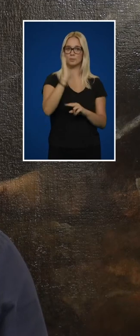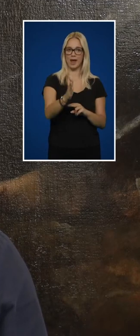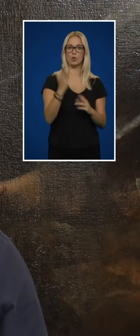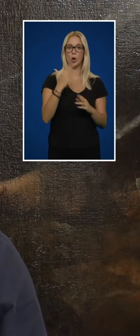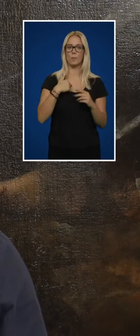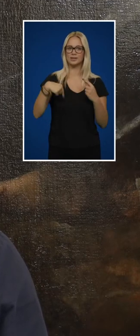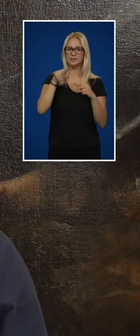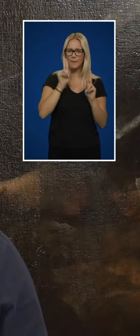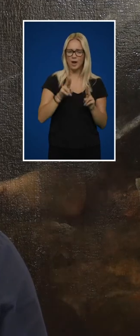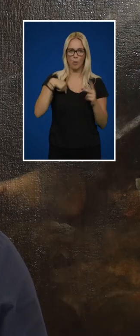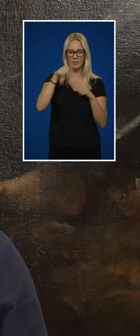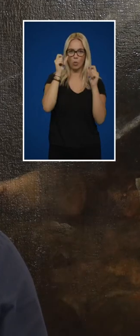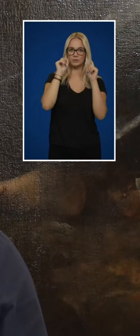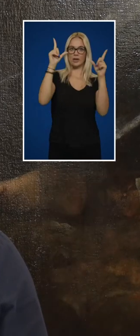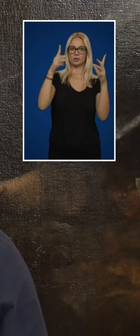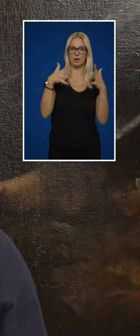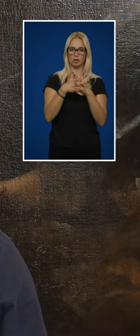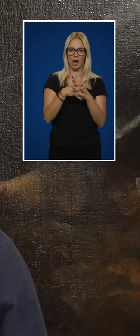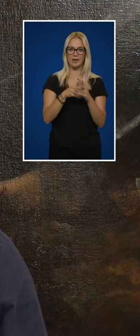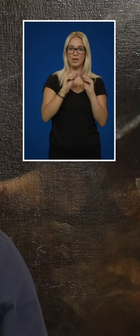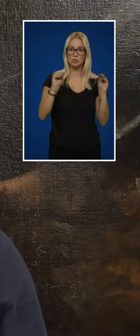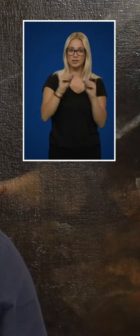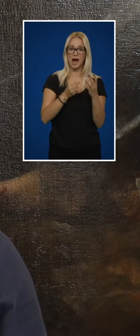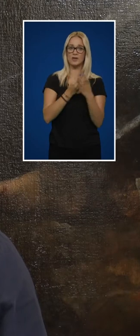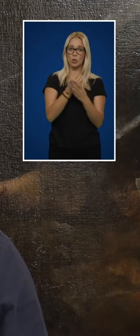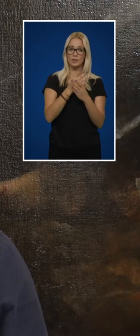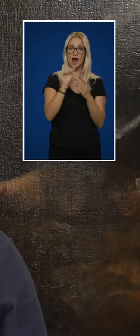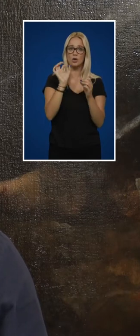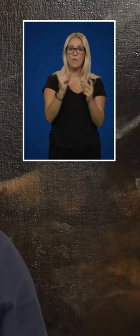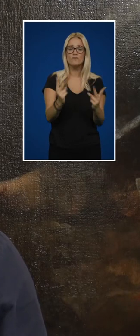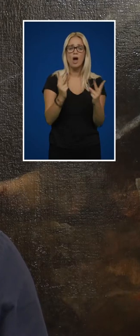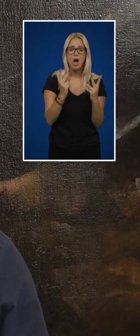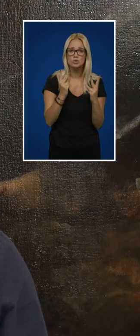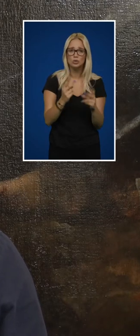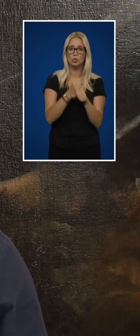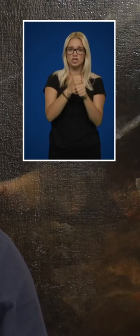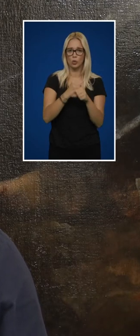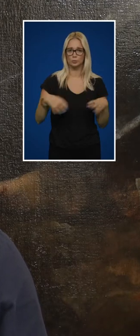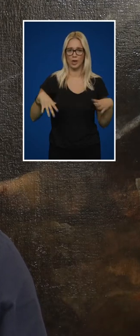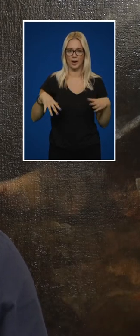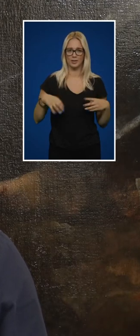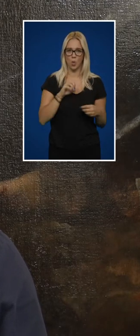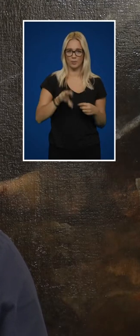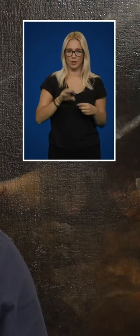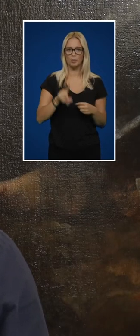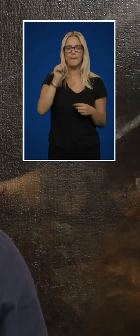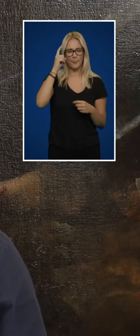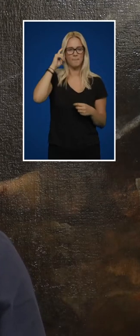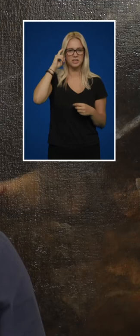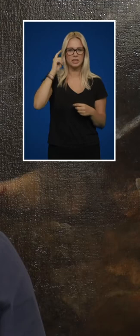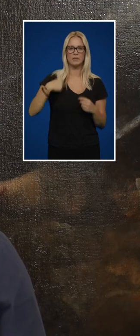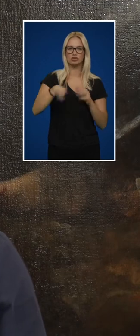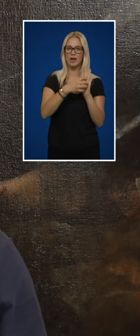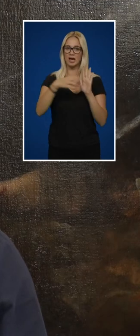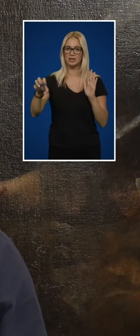pravi korak u pravom smjeru kako bi zapravo osvijestili građane, educirali ih i zapravo informirali o važnosti